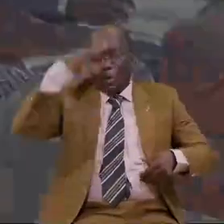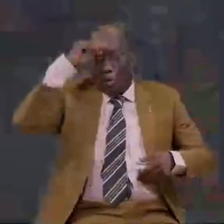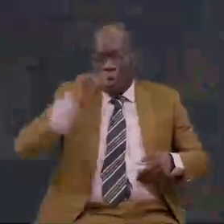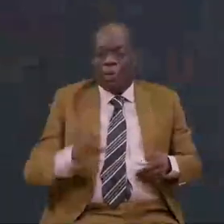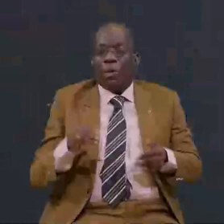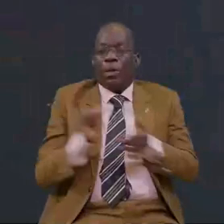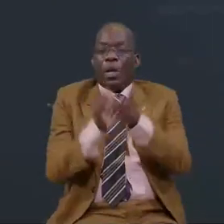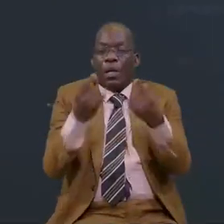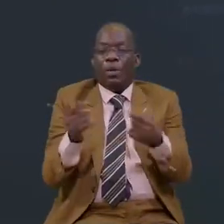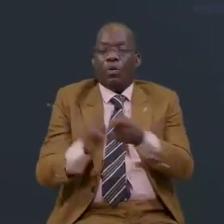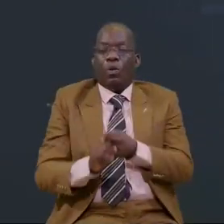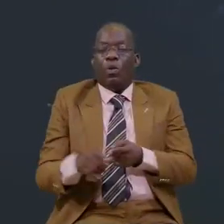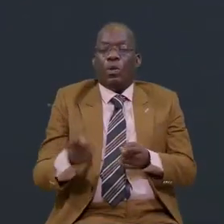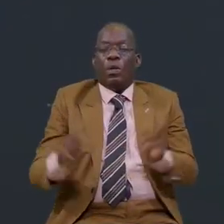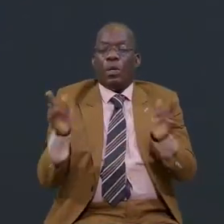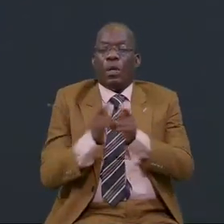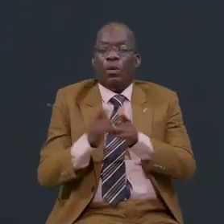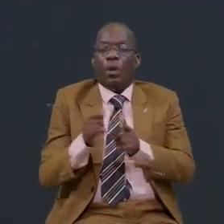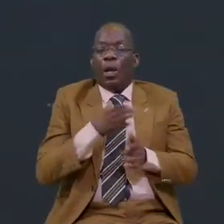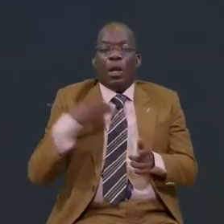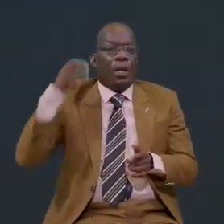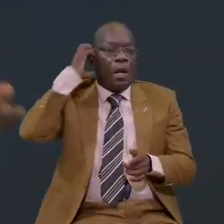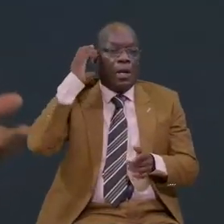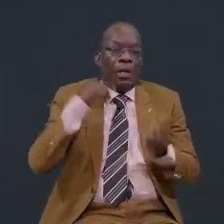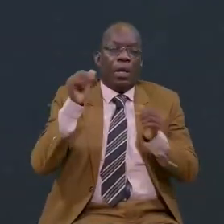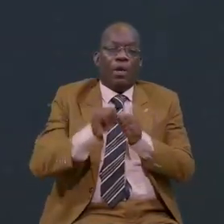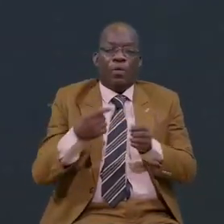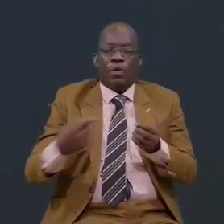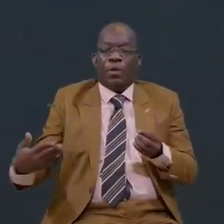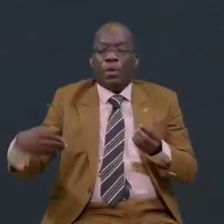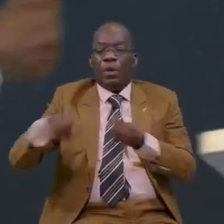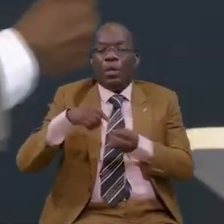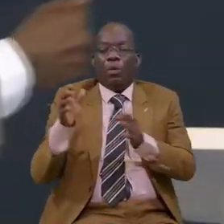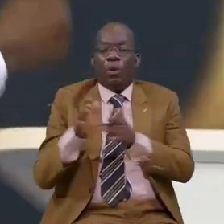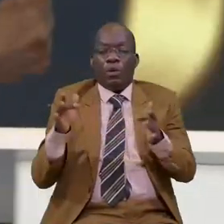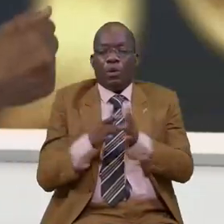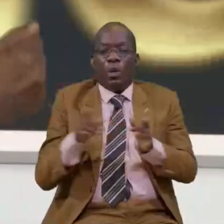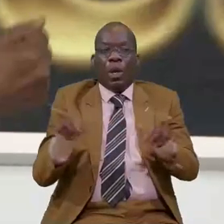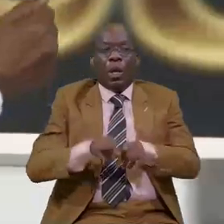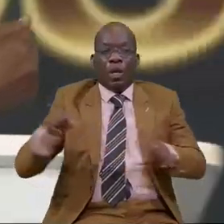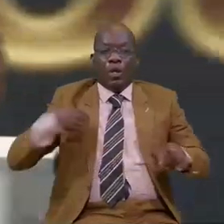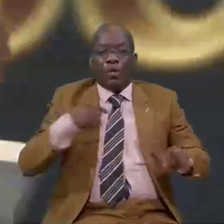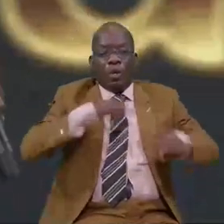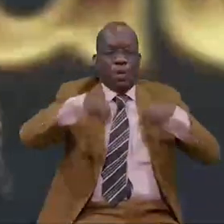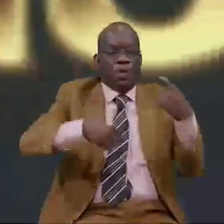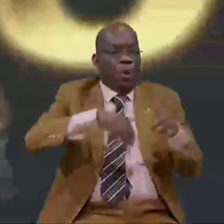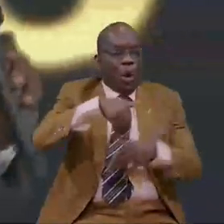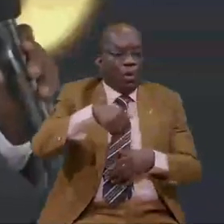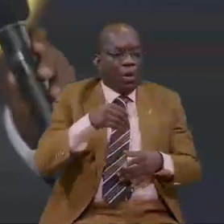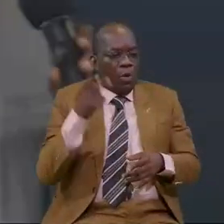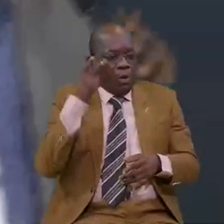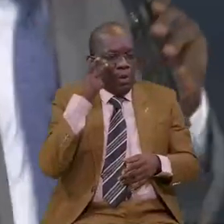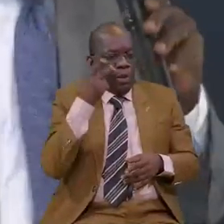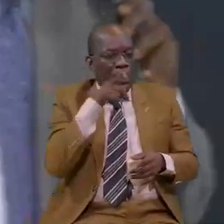Regarde chez un homme qui est venu à la retraite. Il a entendu tout sur Jésus. Et comme